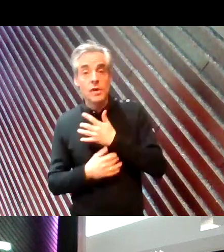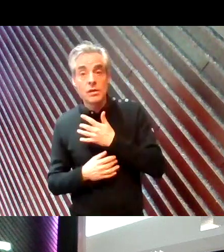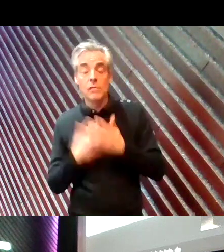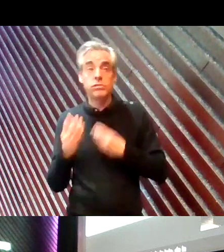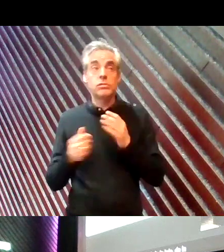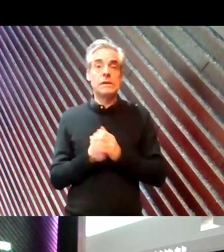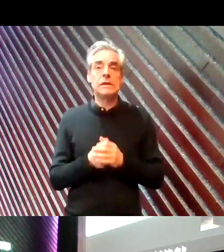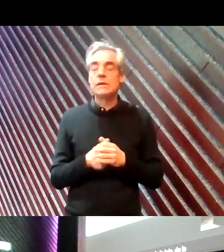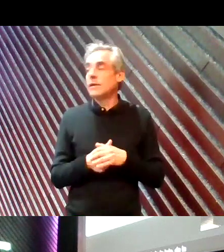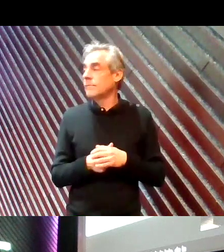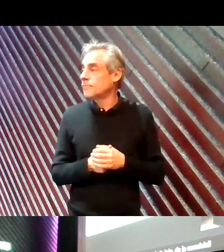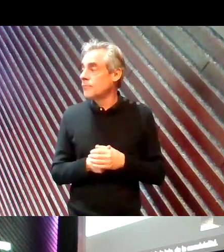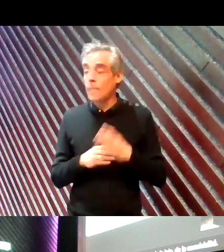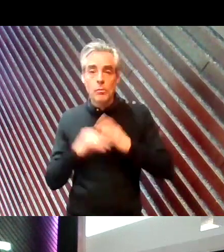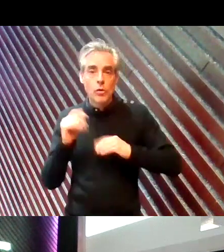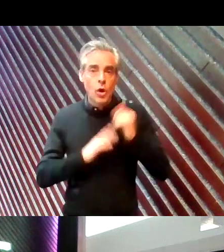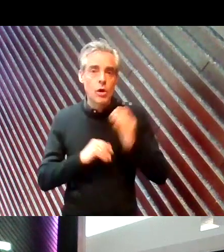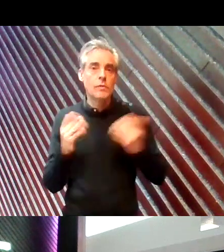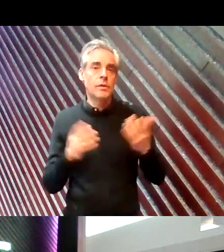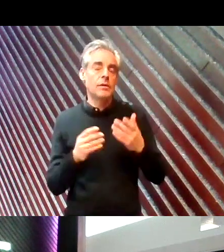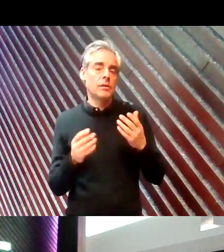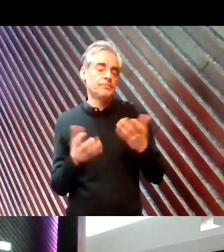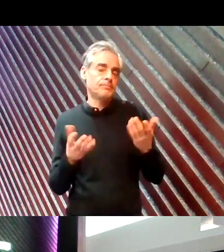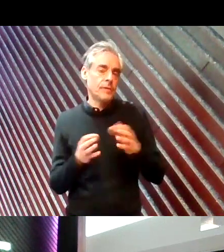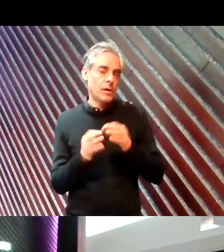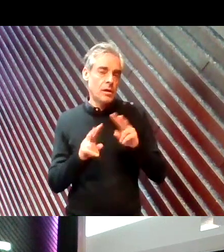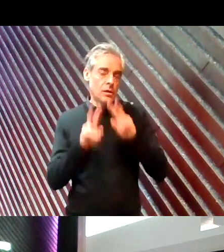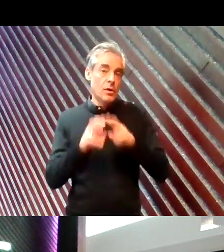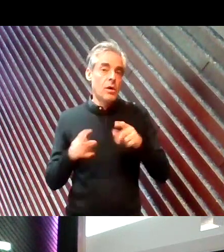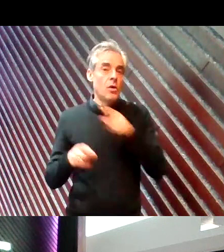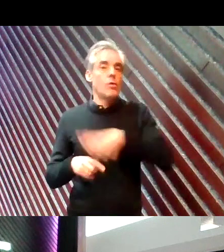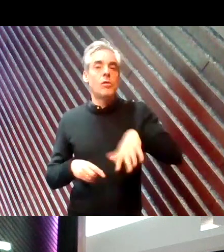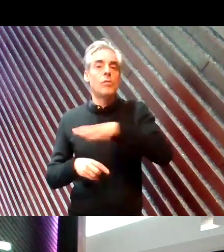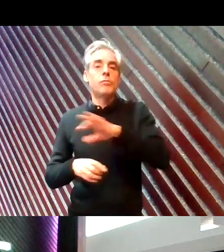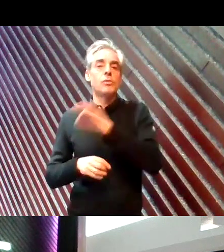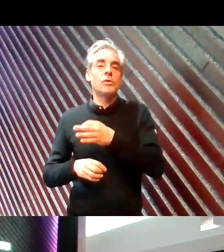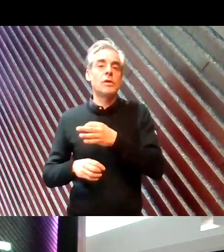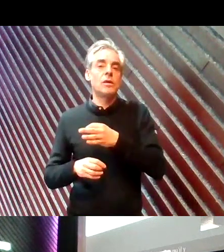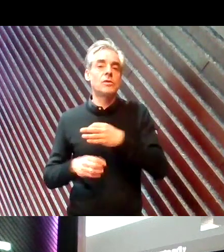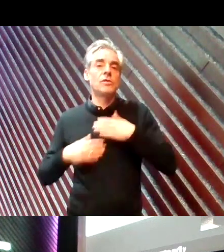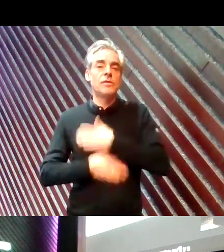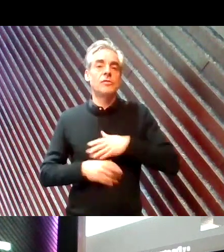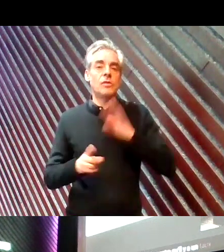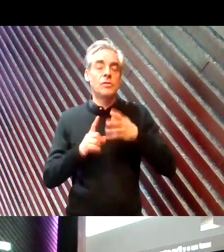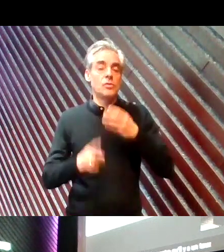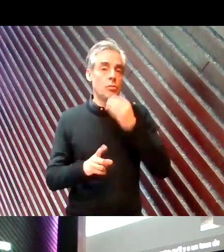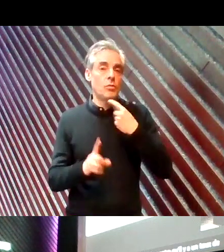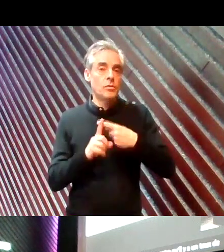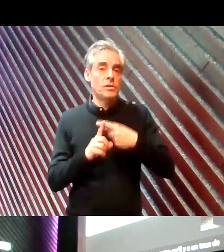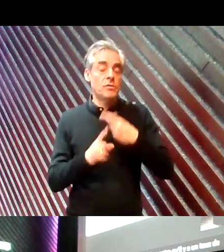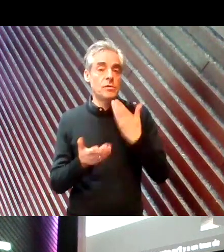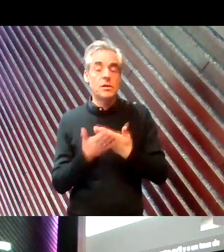et en gros, l'impact, elle montre d'ailleurs qu'il un taux de satisfaction de notre mission qui est plutôt bon.